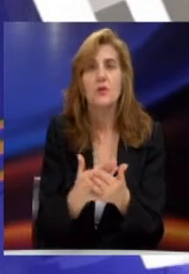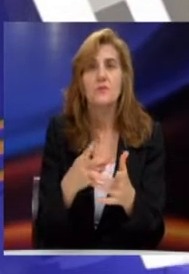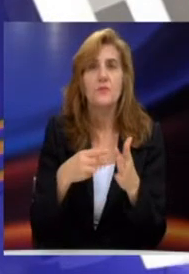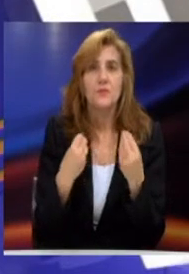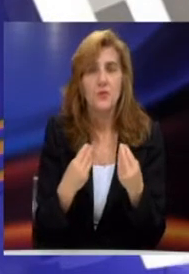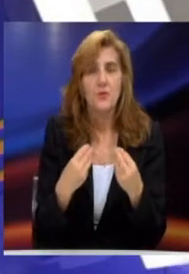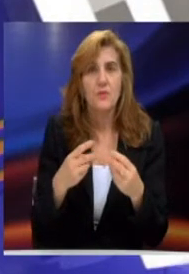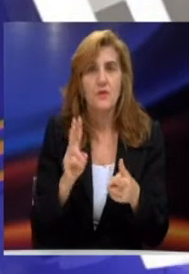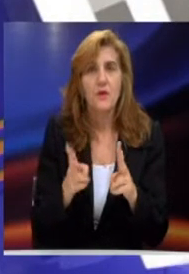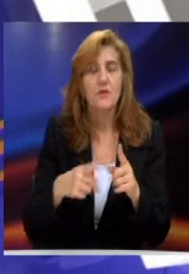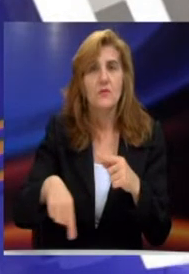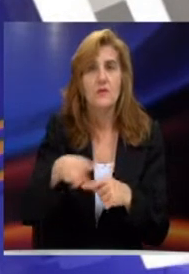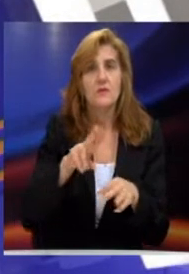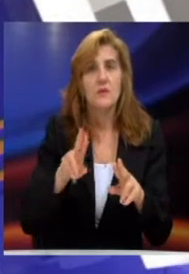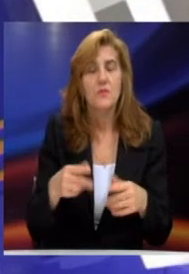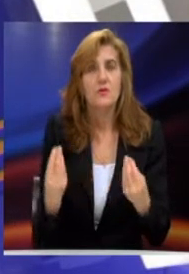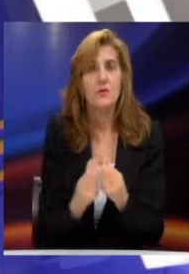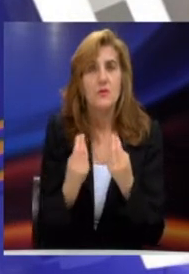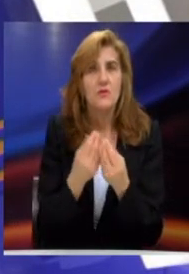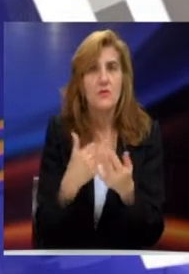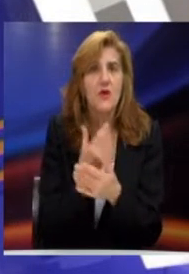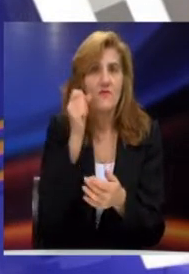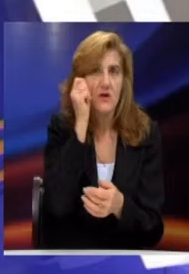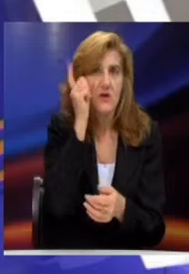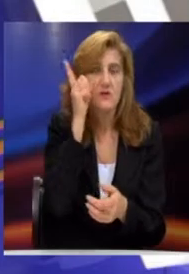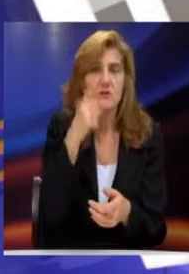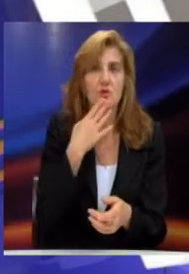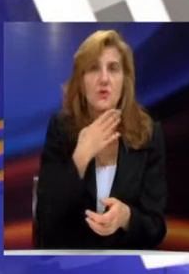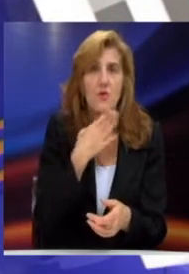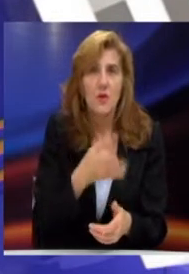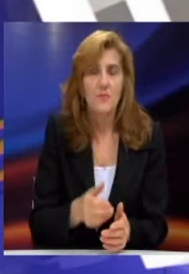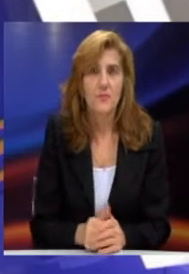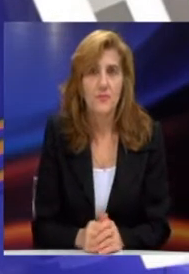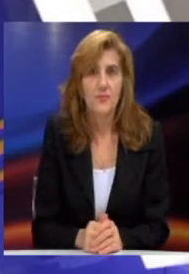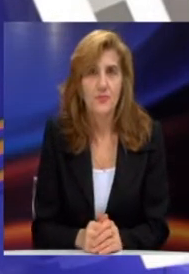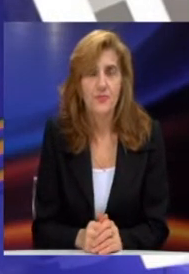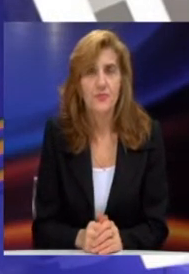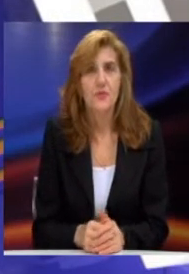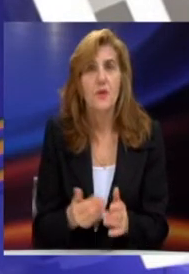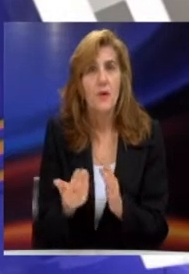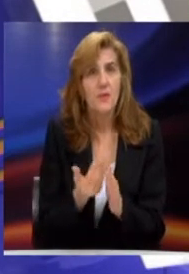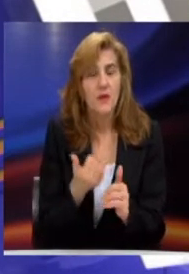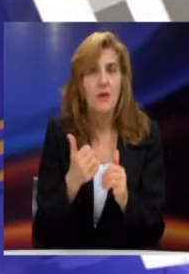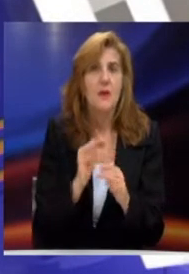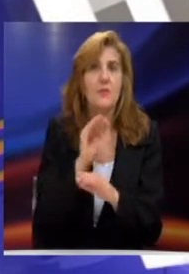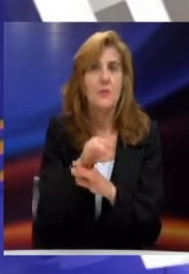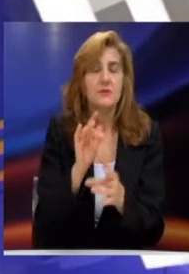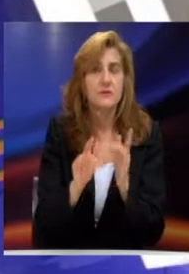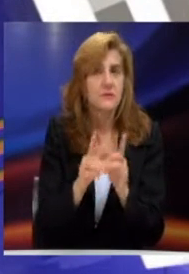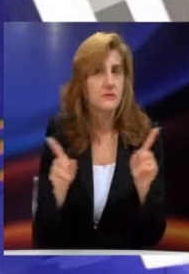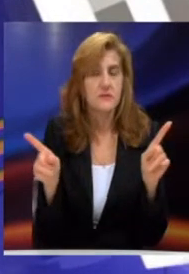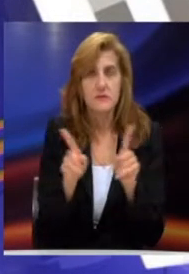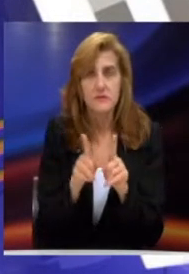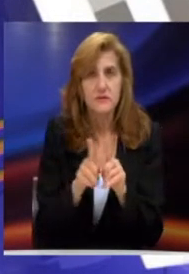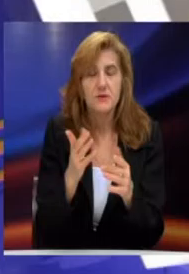dobra prilika da učenici unaprede znanje i steknu novo iskustvo, smatraju u školi. I pre takmičenja i posle takmičenja, na primjer, smo prošle godine da